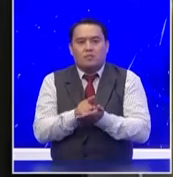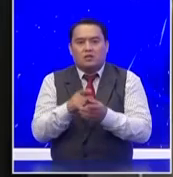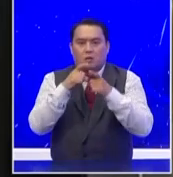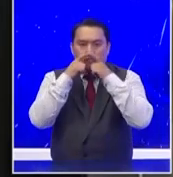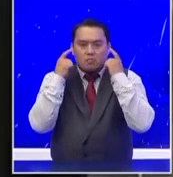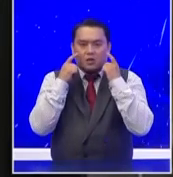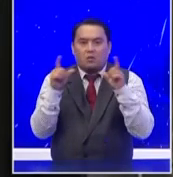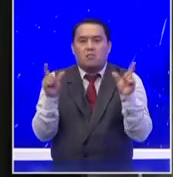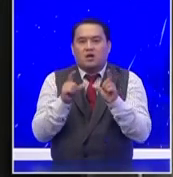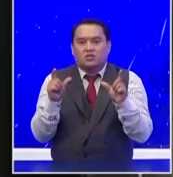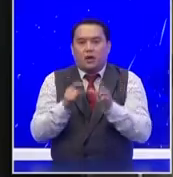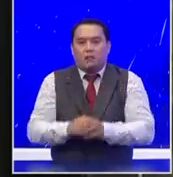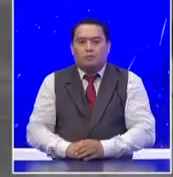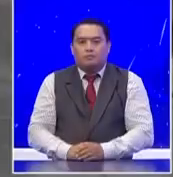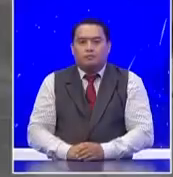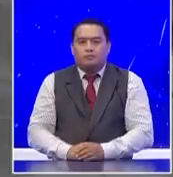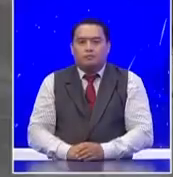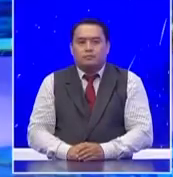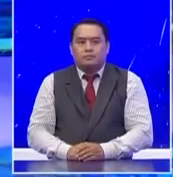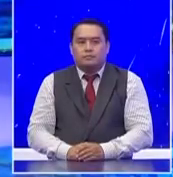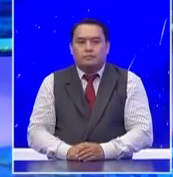ношение масок в магазинах.